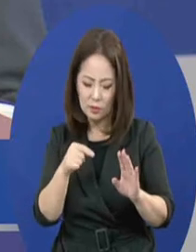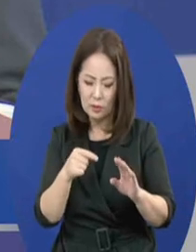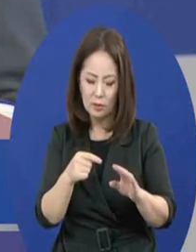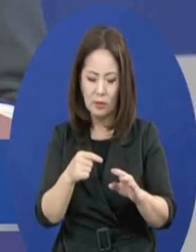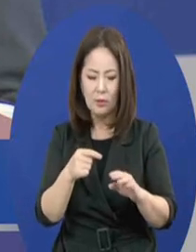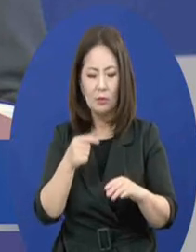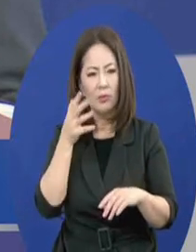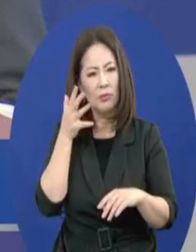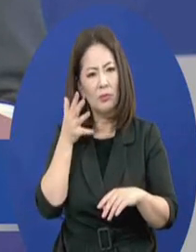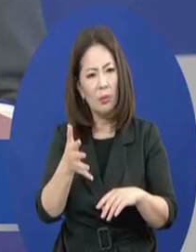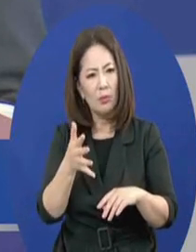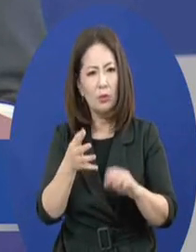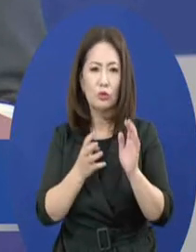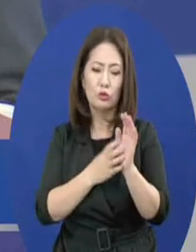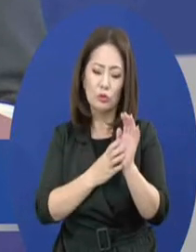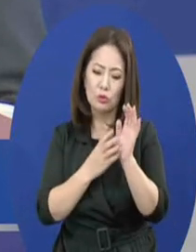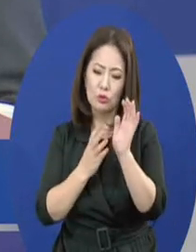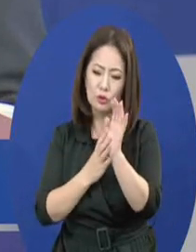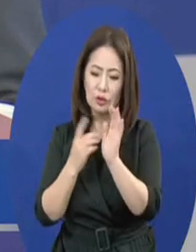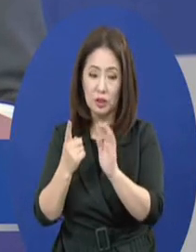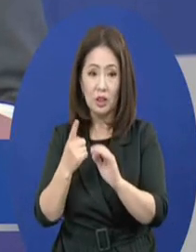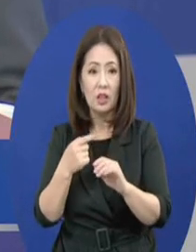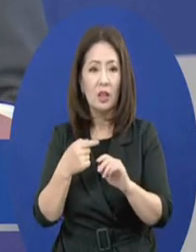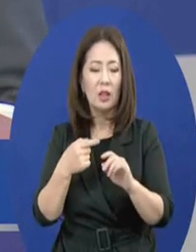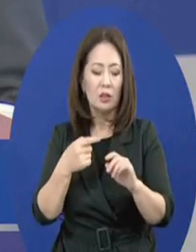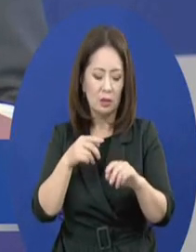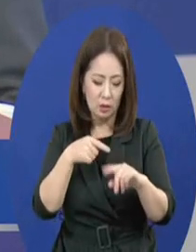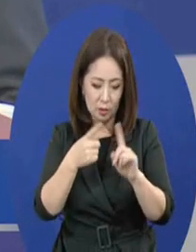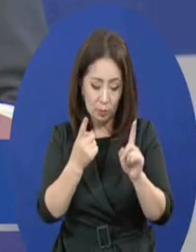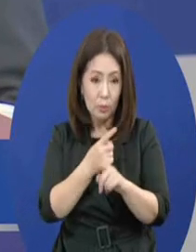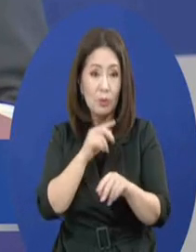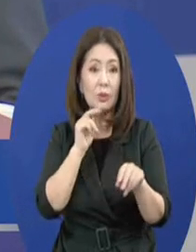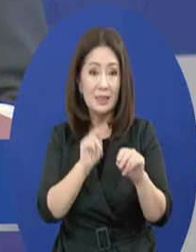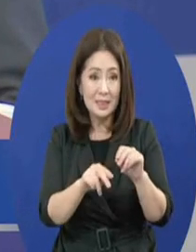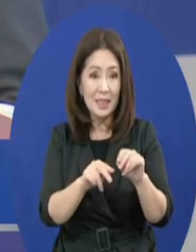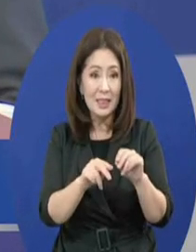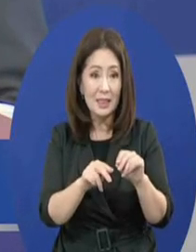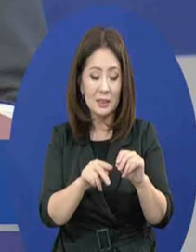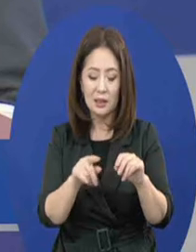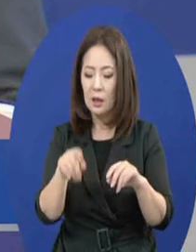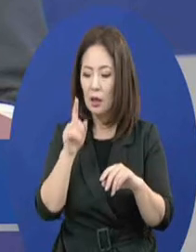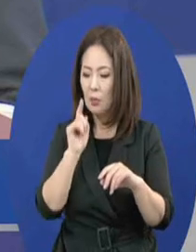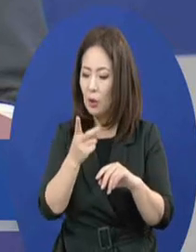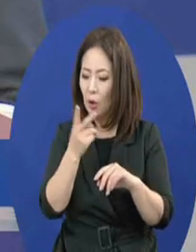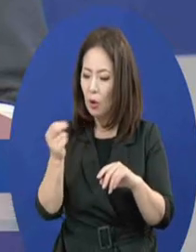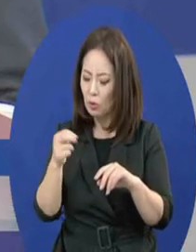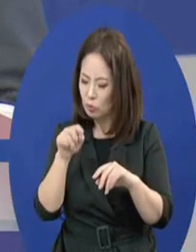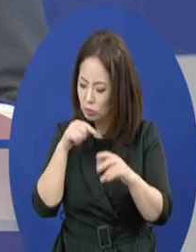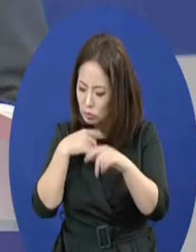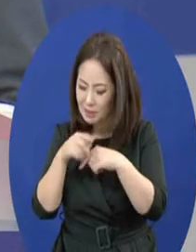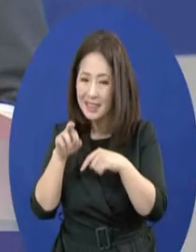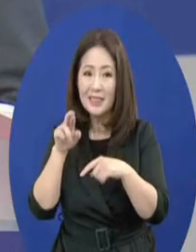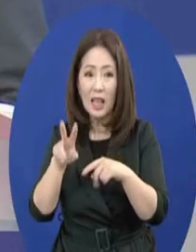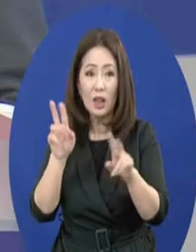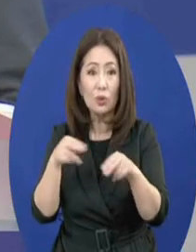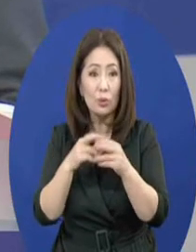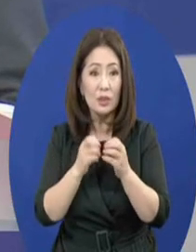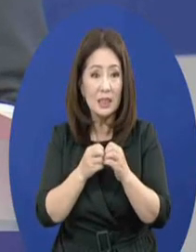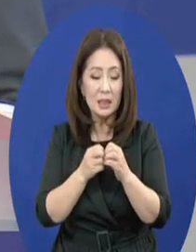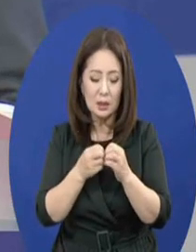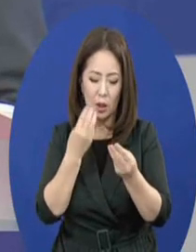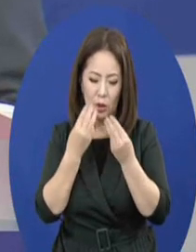тоогоор нийт 5,991 хэрэгүүн хэрэг шалгаж 1,200 хэрэгт явдах дүгнэлт үүлдэхийг үлдэж